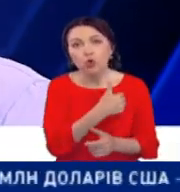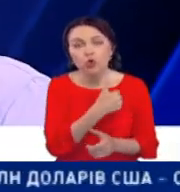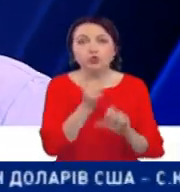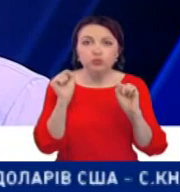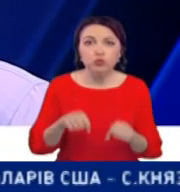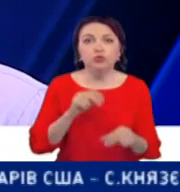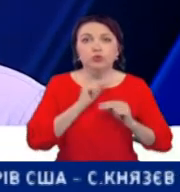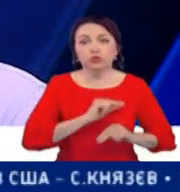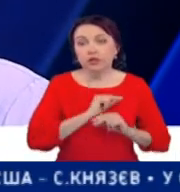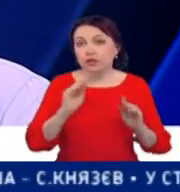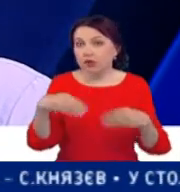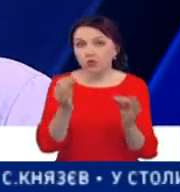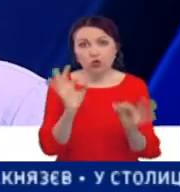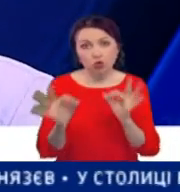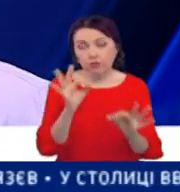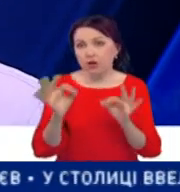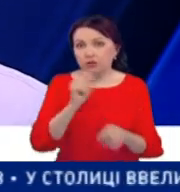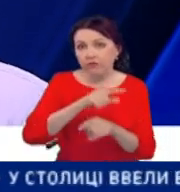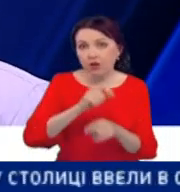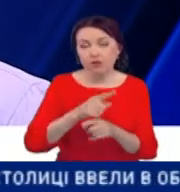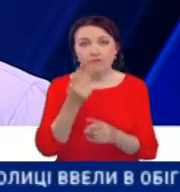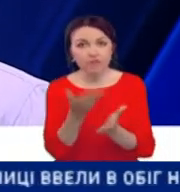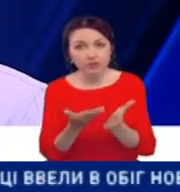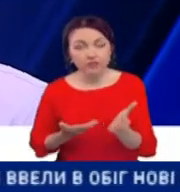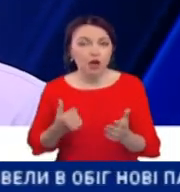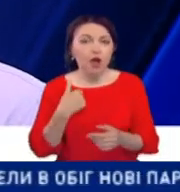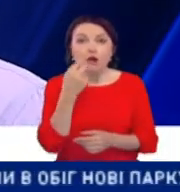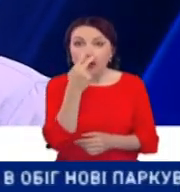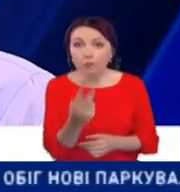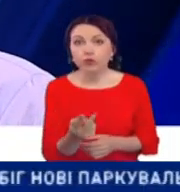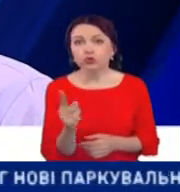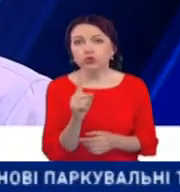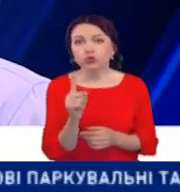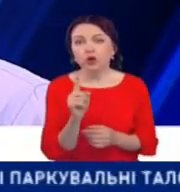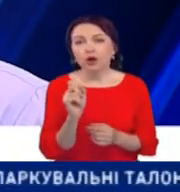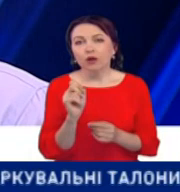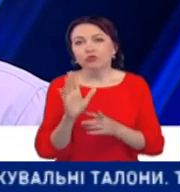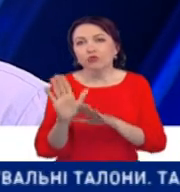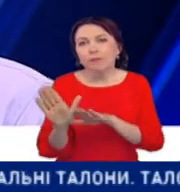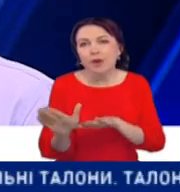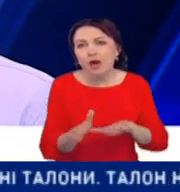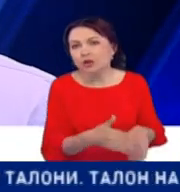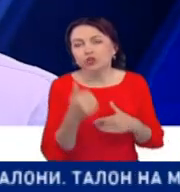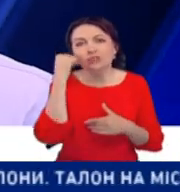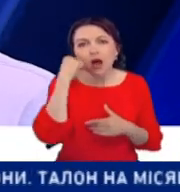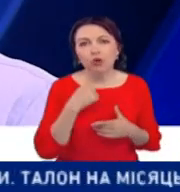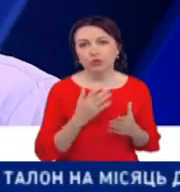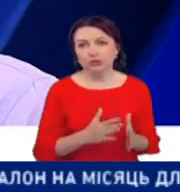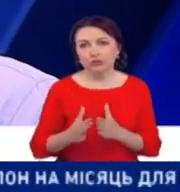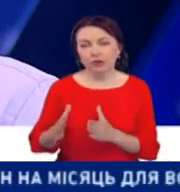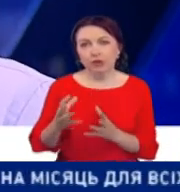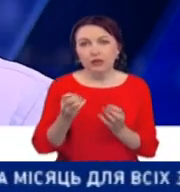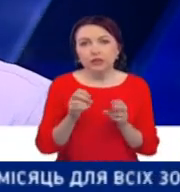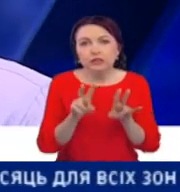які дають нормальні завдання, вказівки, тому інше. Але я бачу, як пережитки старої системи, які